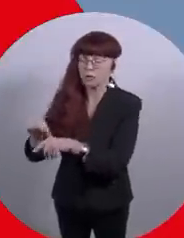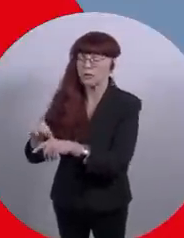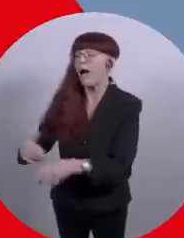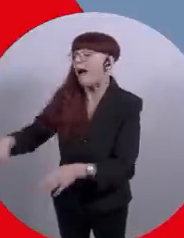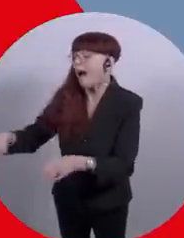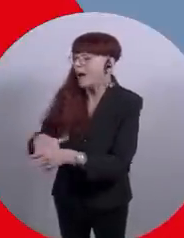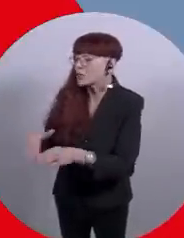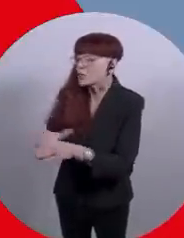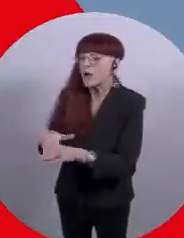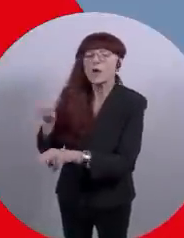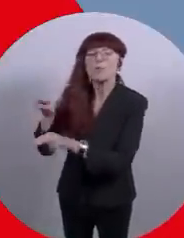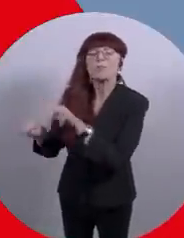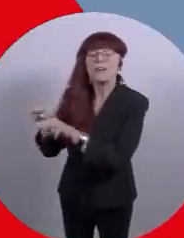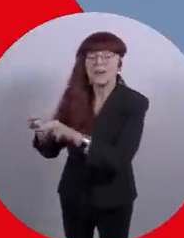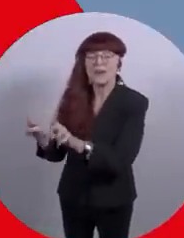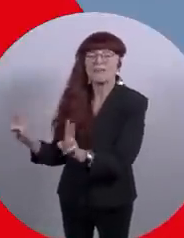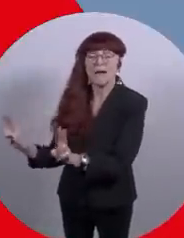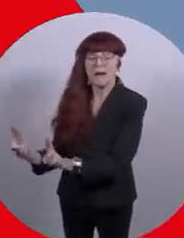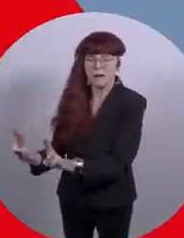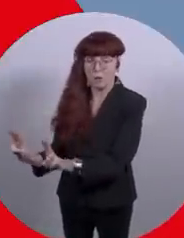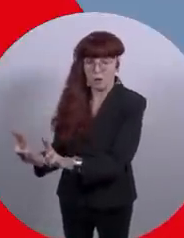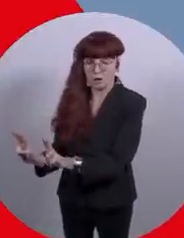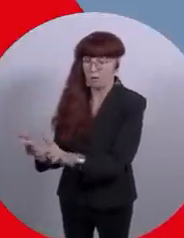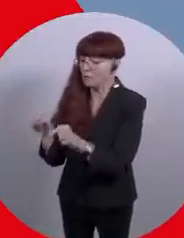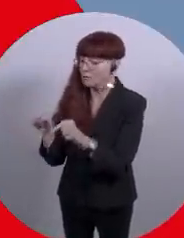in Graz sein setzen danke dafür